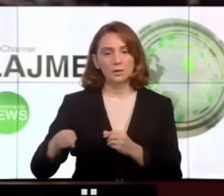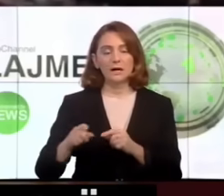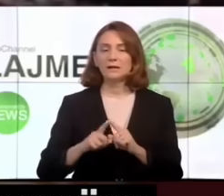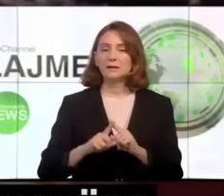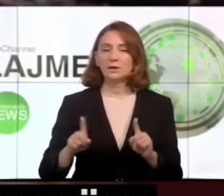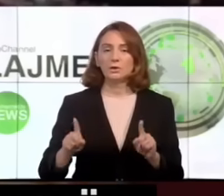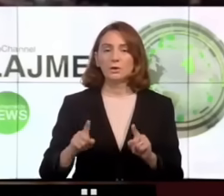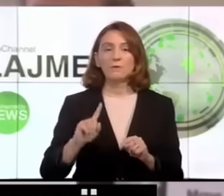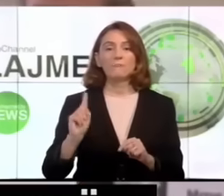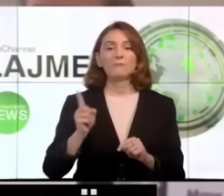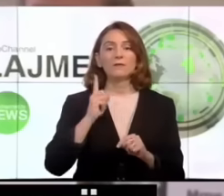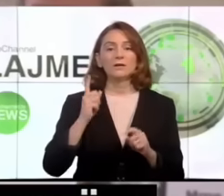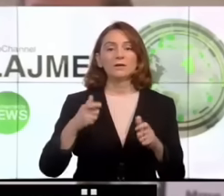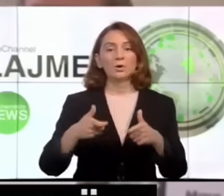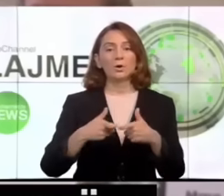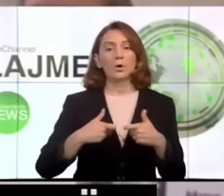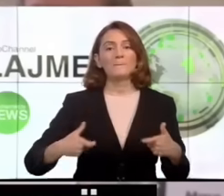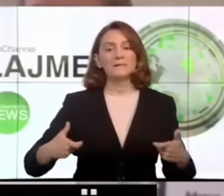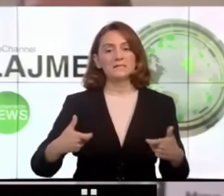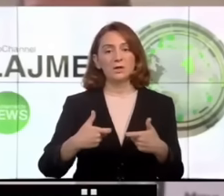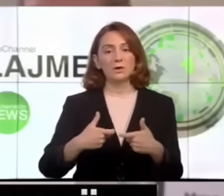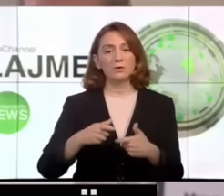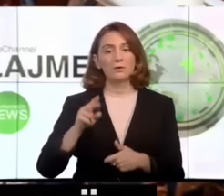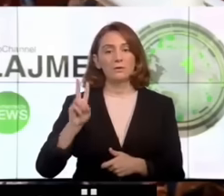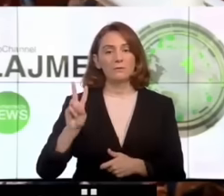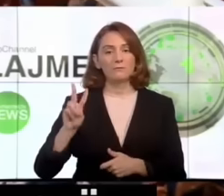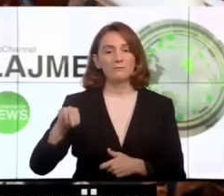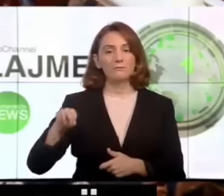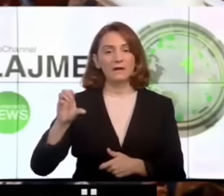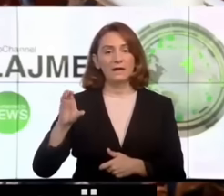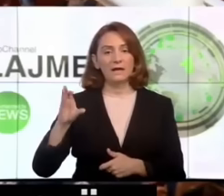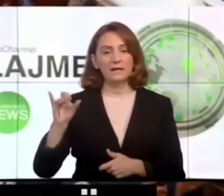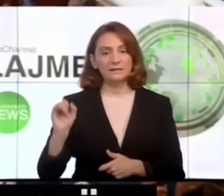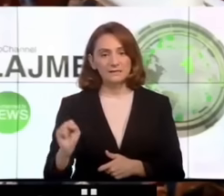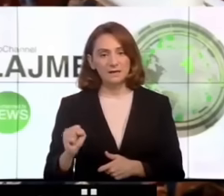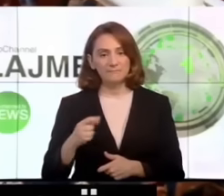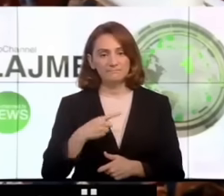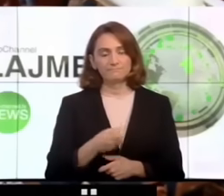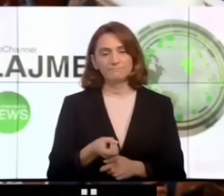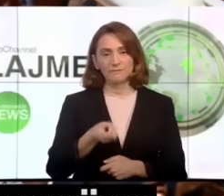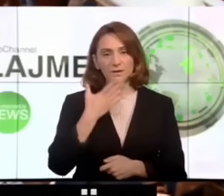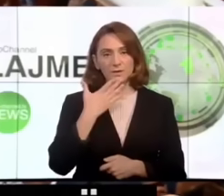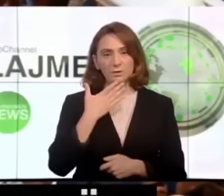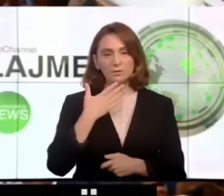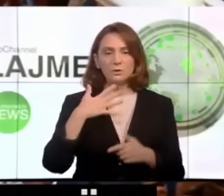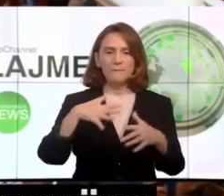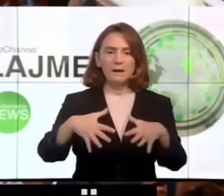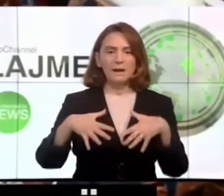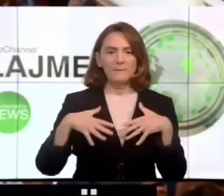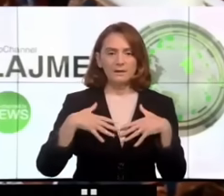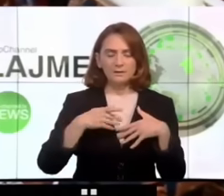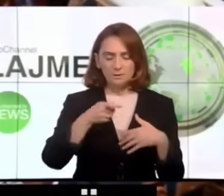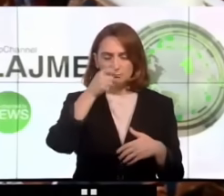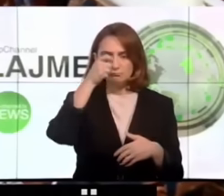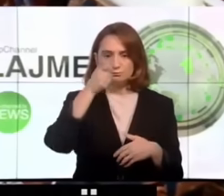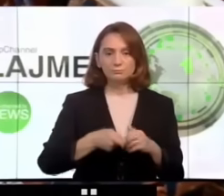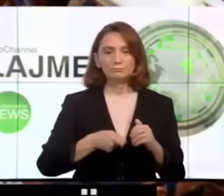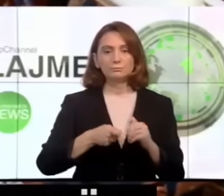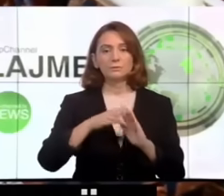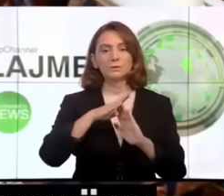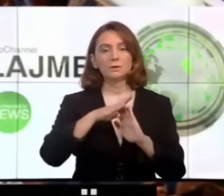opinionit Komisionit Venecias, ku do të dërgojnë 5 pyetje. Teksa kuvendi ka zbatuar gjithë